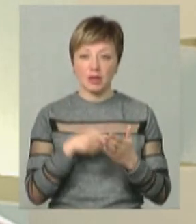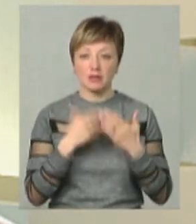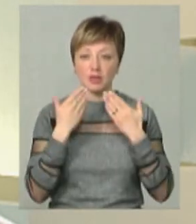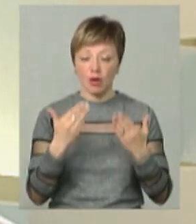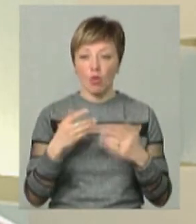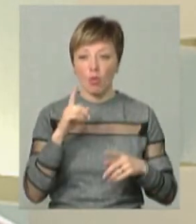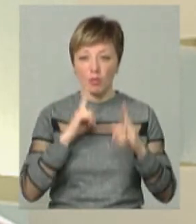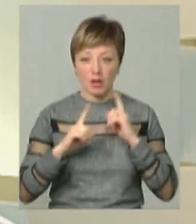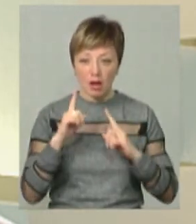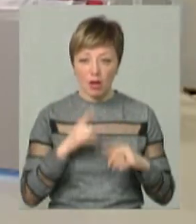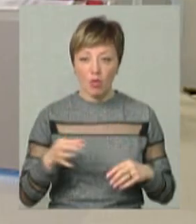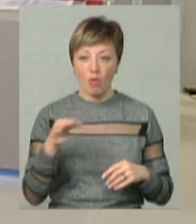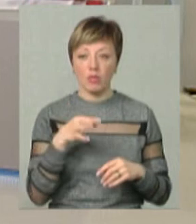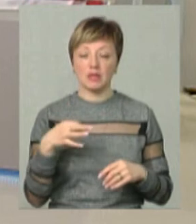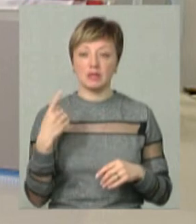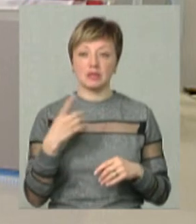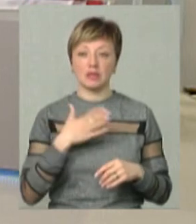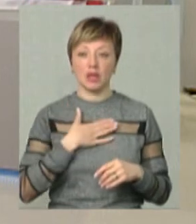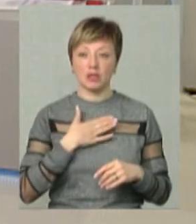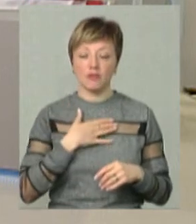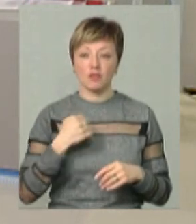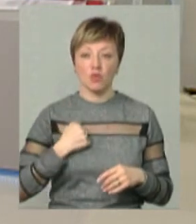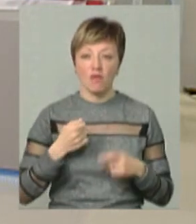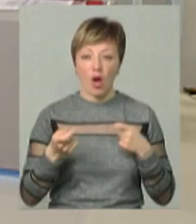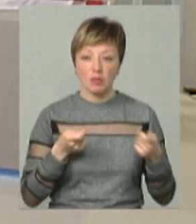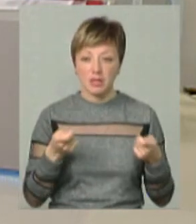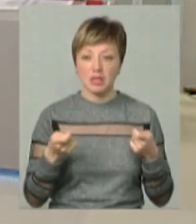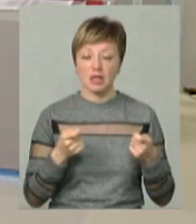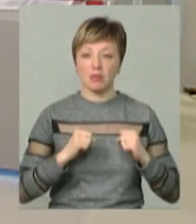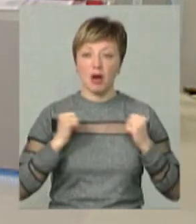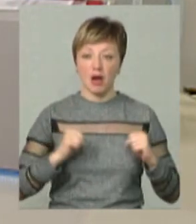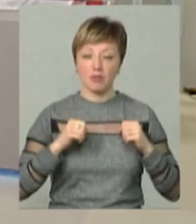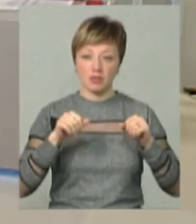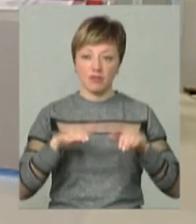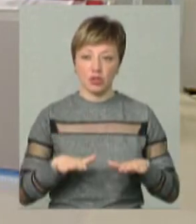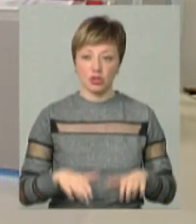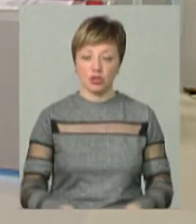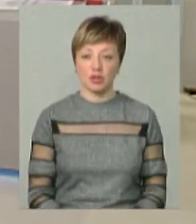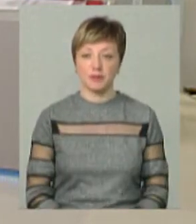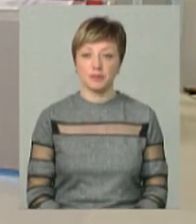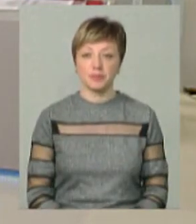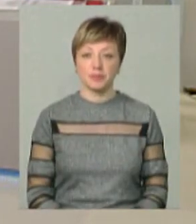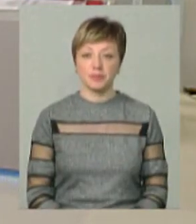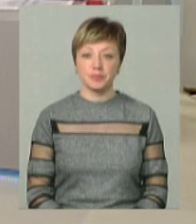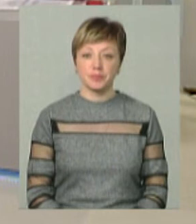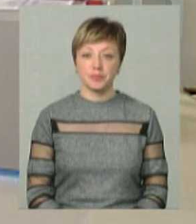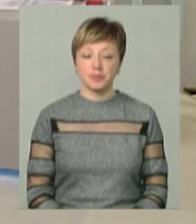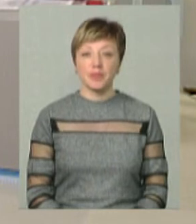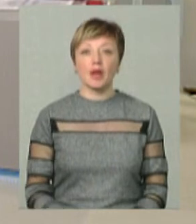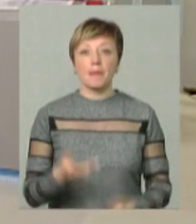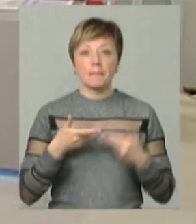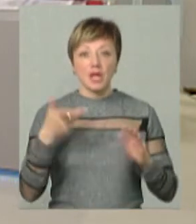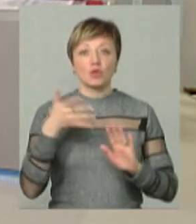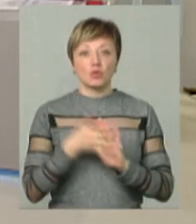в обласну раду, і в нашу обласну військову адміністрацію, намагаємося вирішити. Ну, розуміємо,